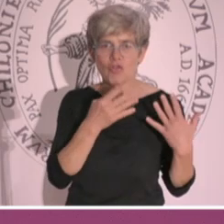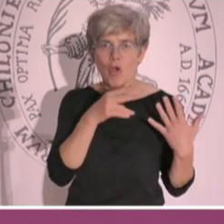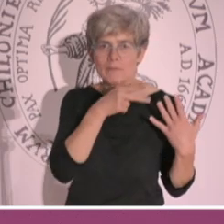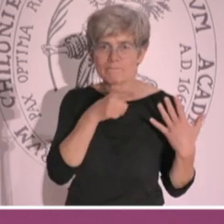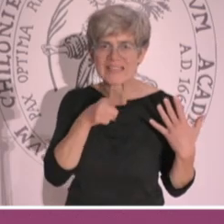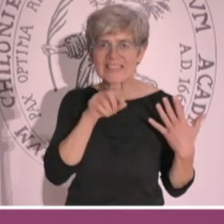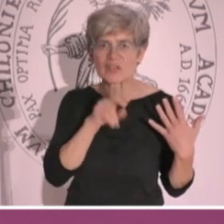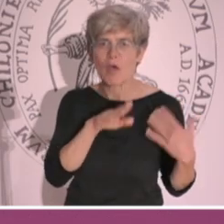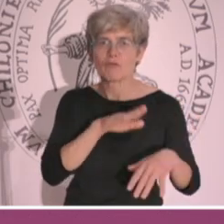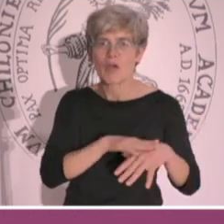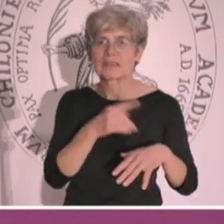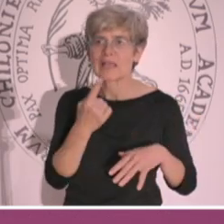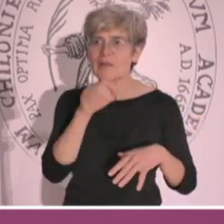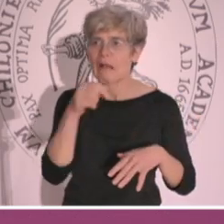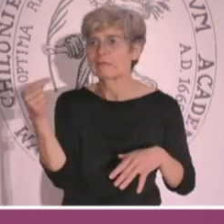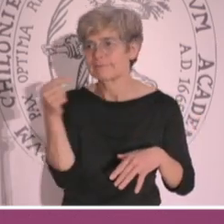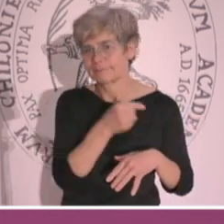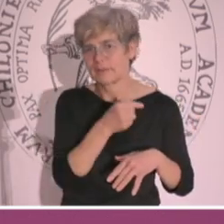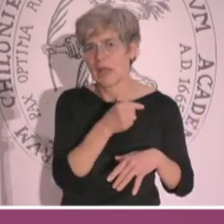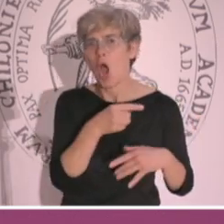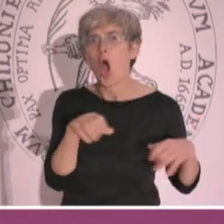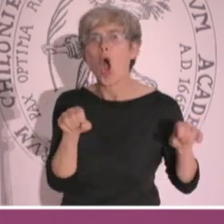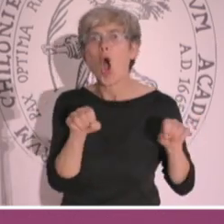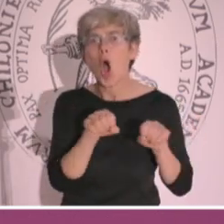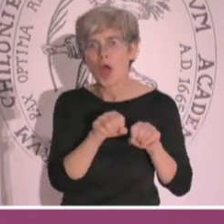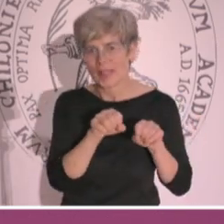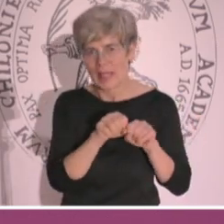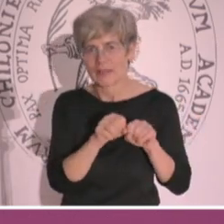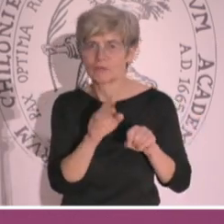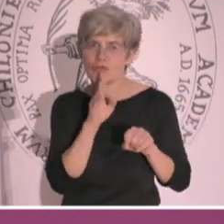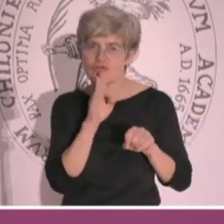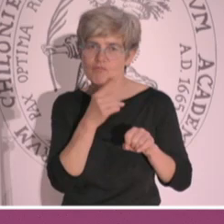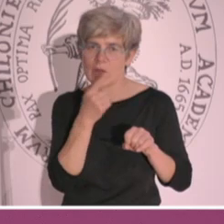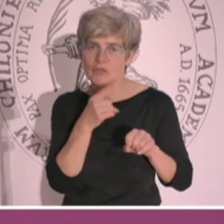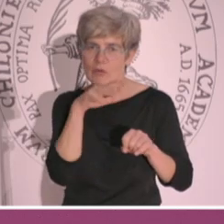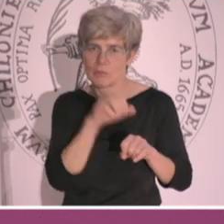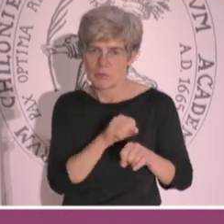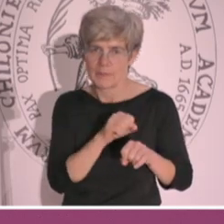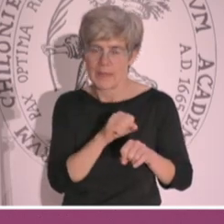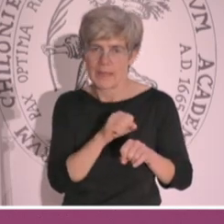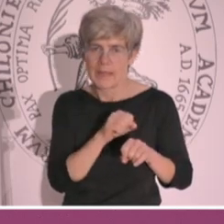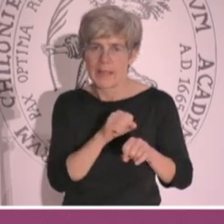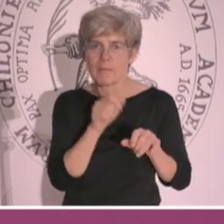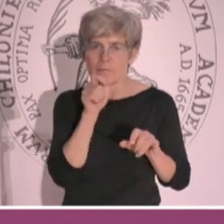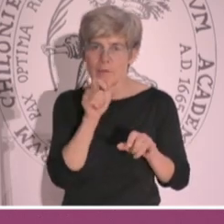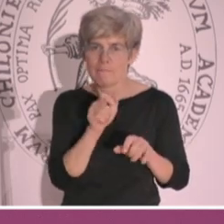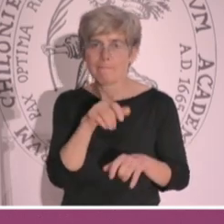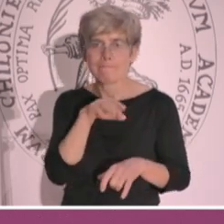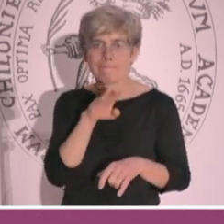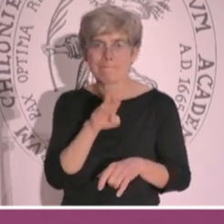sich hier eine Online-Sprechstunde buchen unter Beratung BAföG, ein Wort,